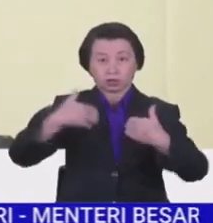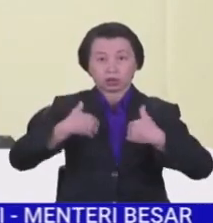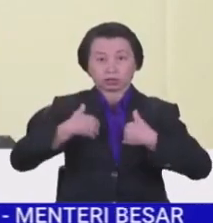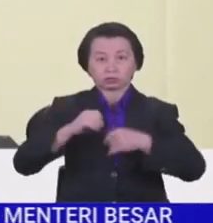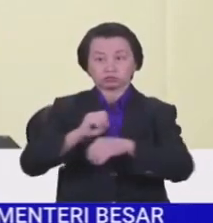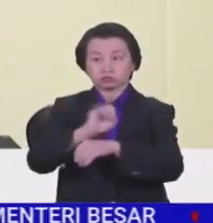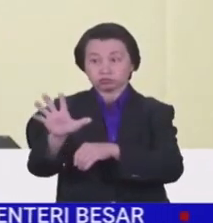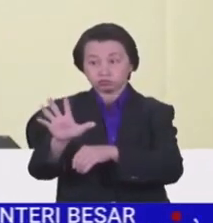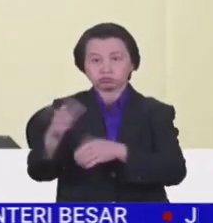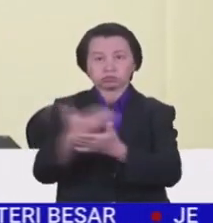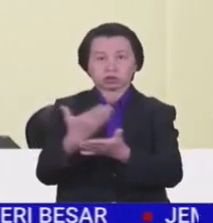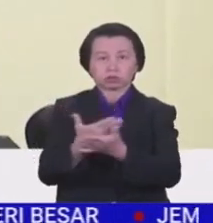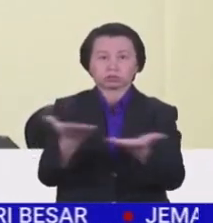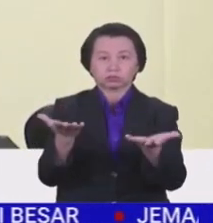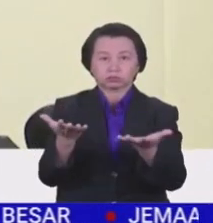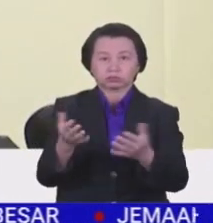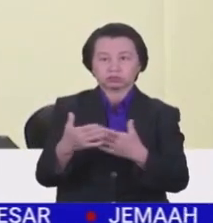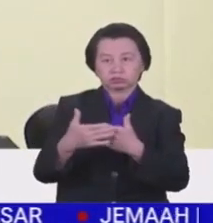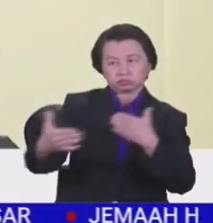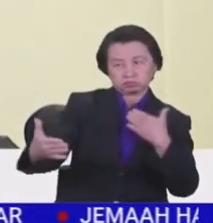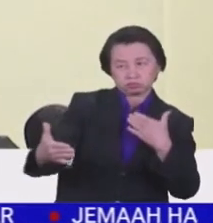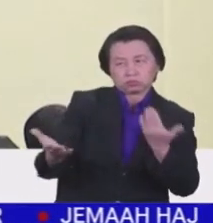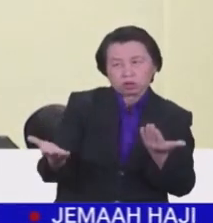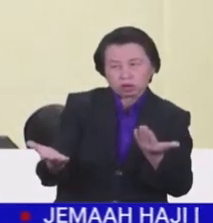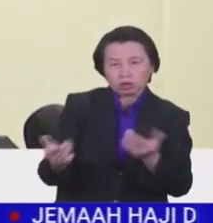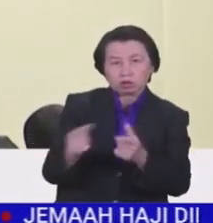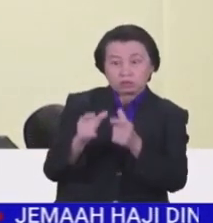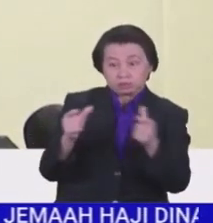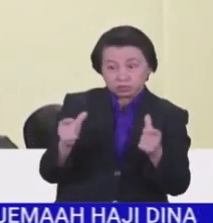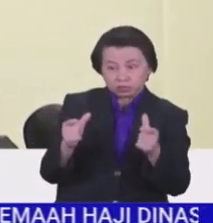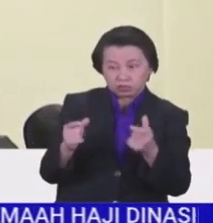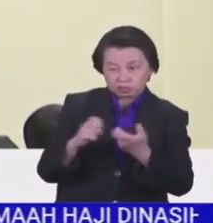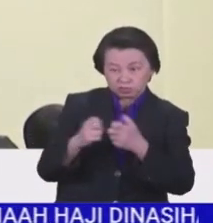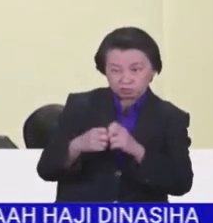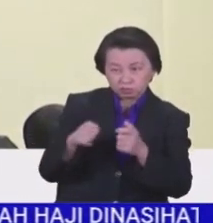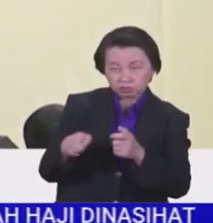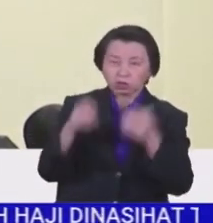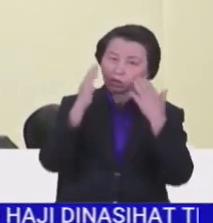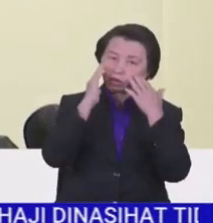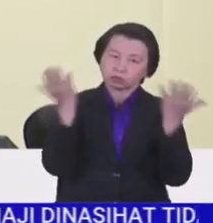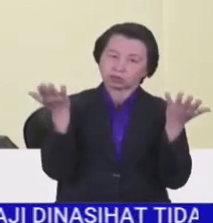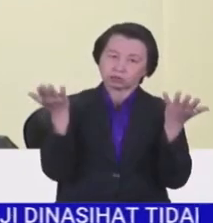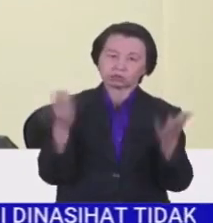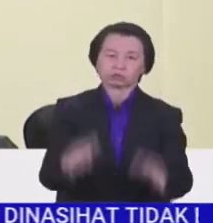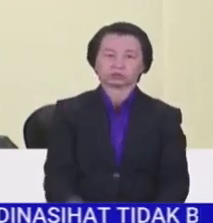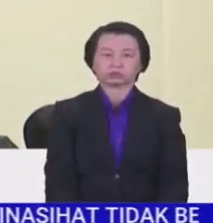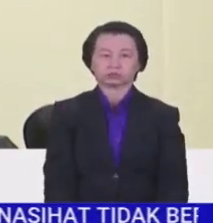baru. Sejauh mana gelombang itu ataupun sebesar mana gelombang itu kita tak tahu lagi.